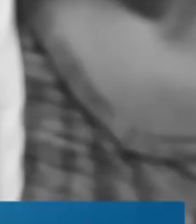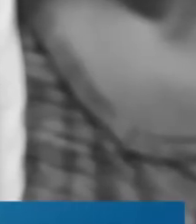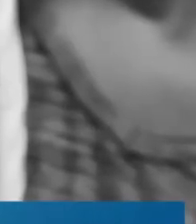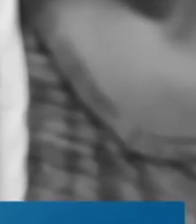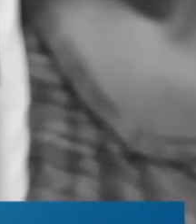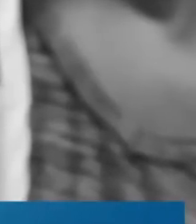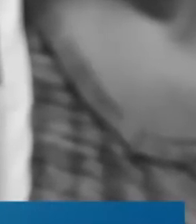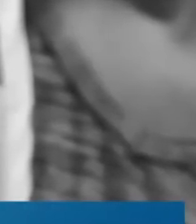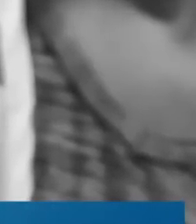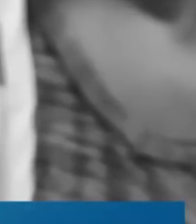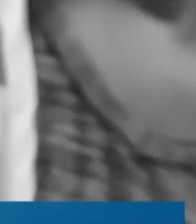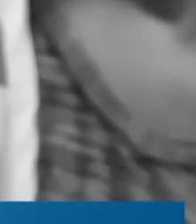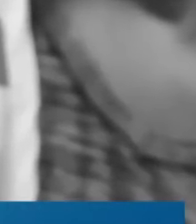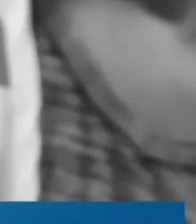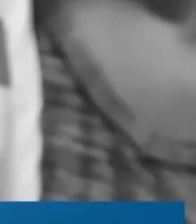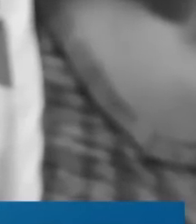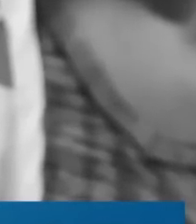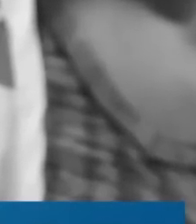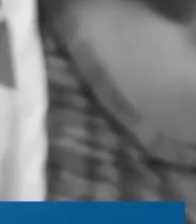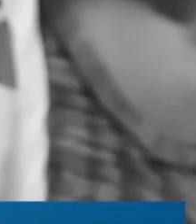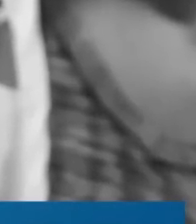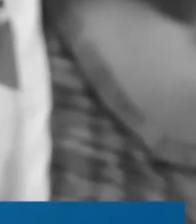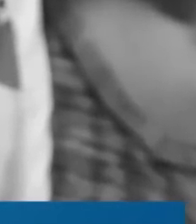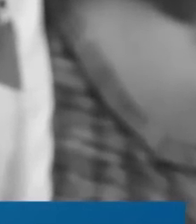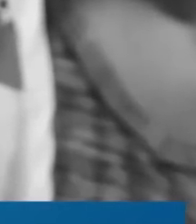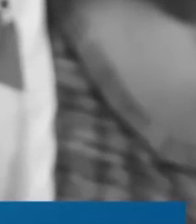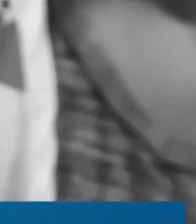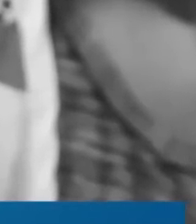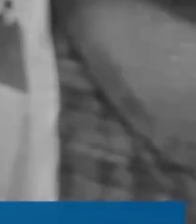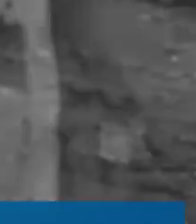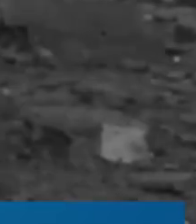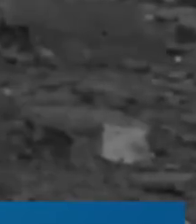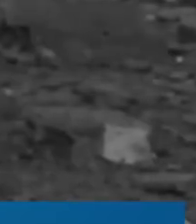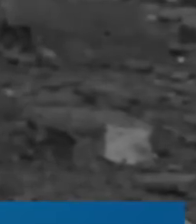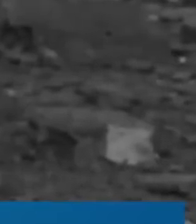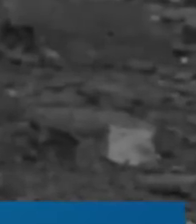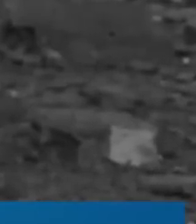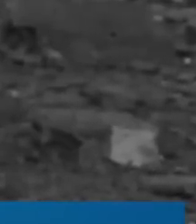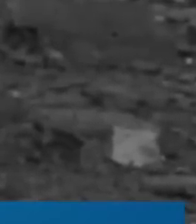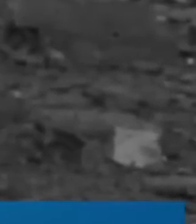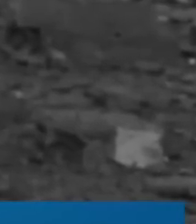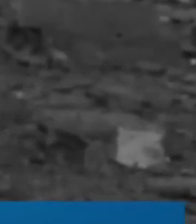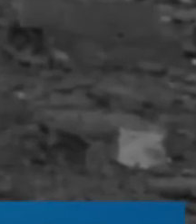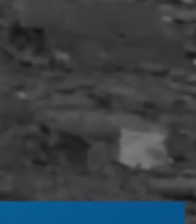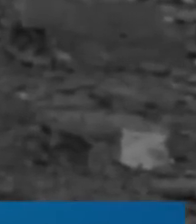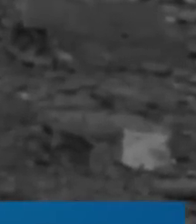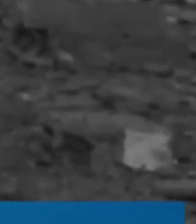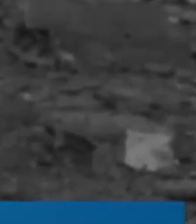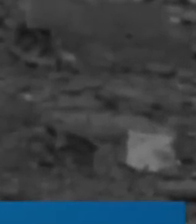duvarları yıkın gitsin hepsini ne böyle zulüm